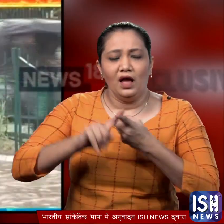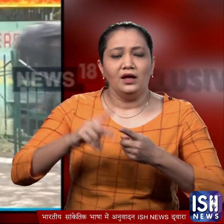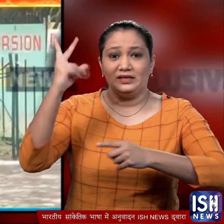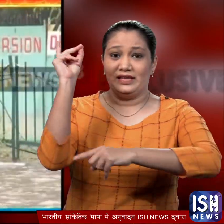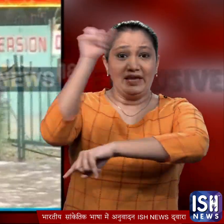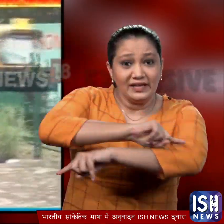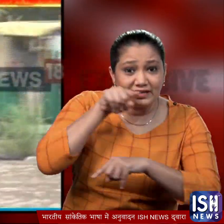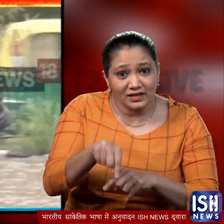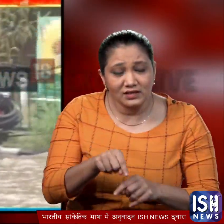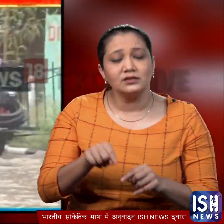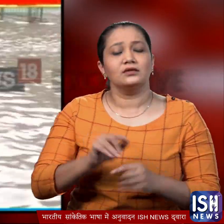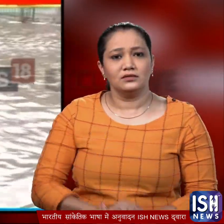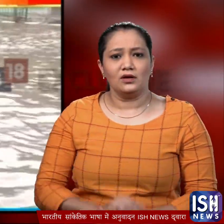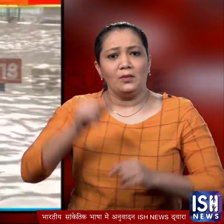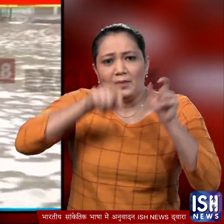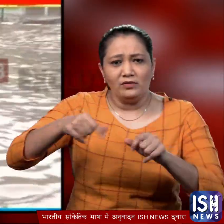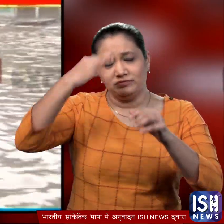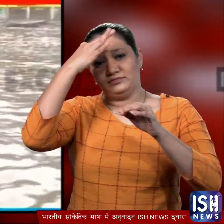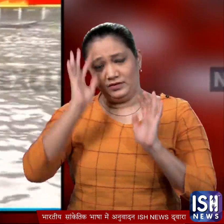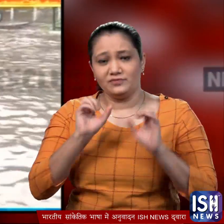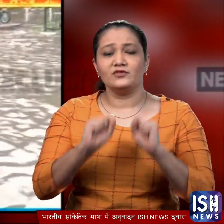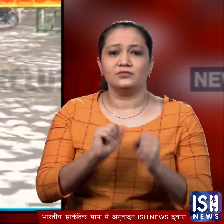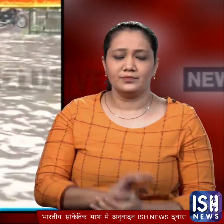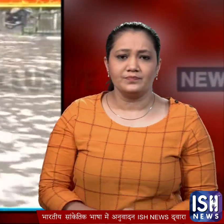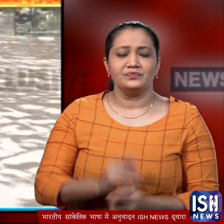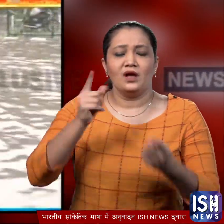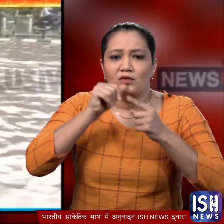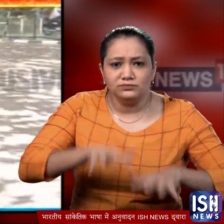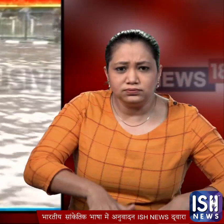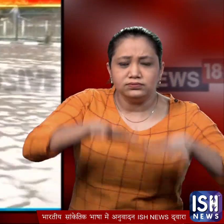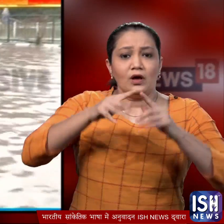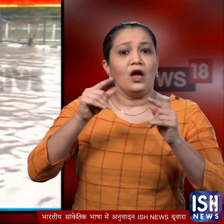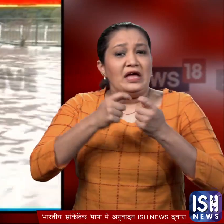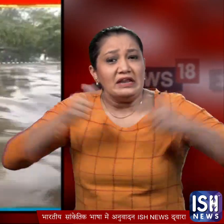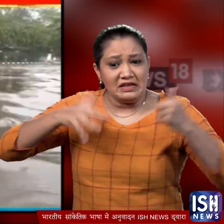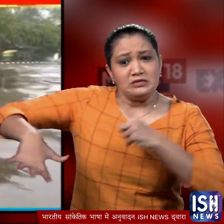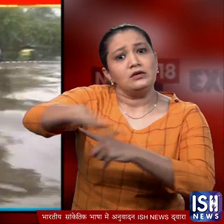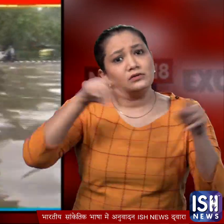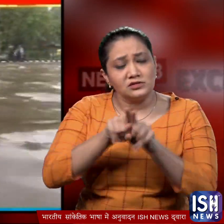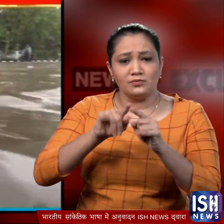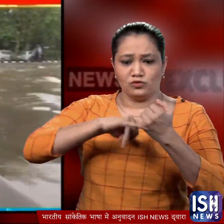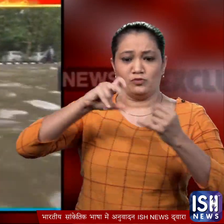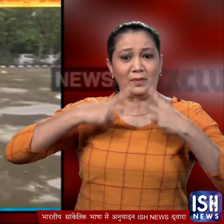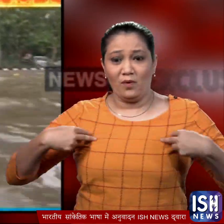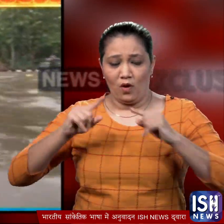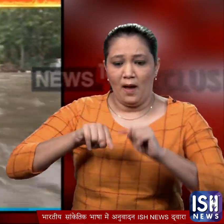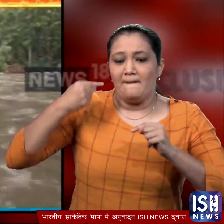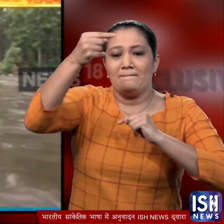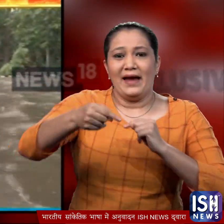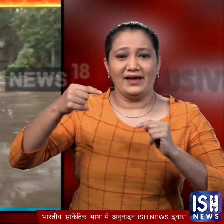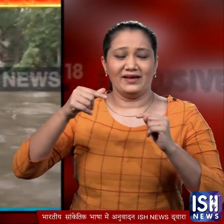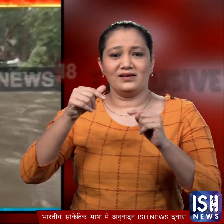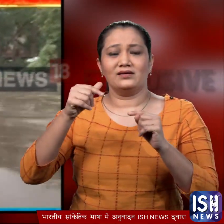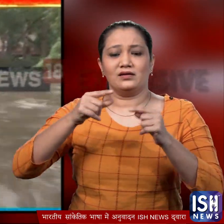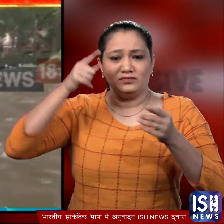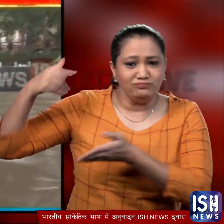लगातार दूसरे दिन दिल्ली वाले परेशान रहे। हैरानी की बात तो ये कि जल भराव की समस्या पॉश इलाकों में भी हुई। सुप्रीम कोर्ट के पीछे की सड़क देखकर तो ऐसा